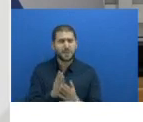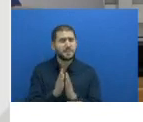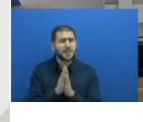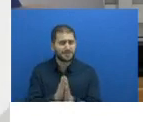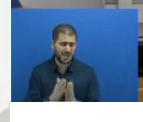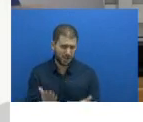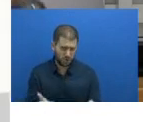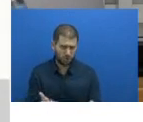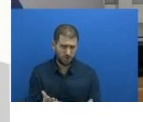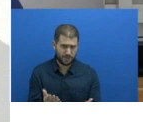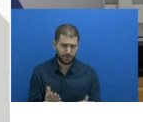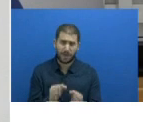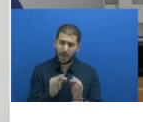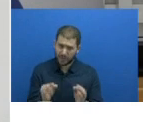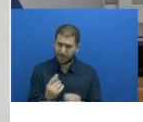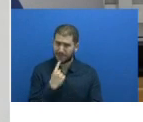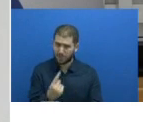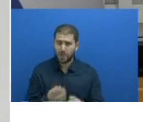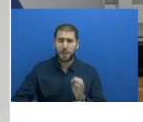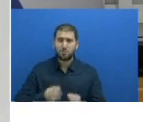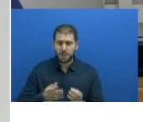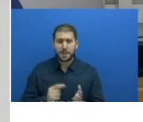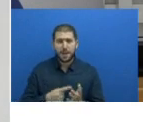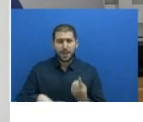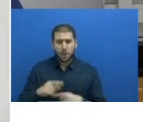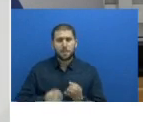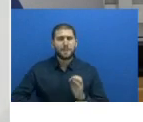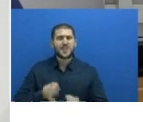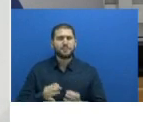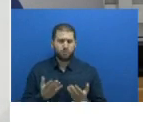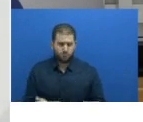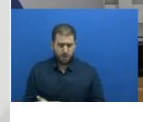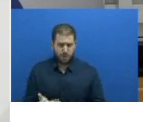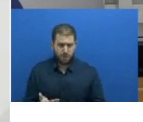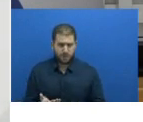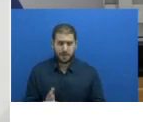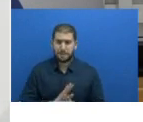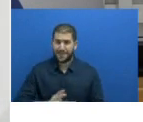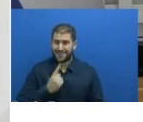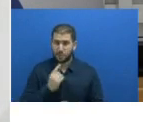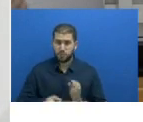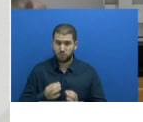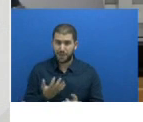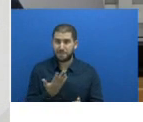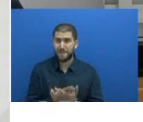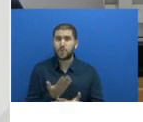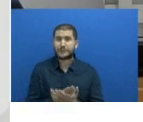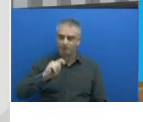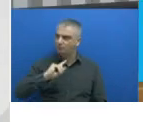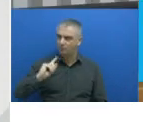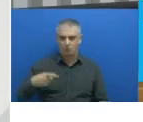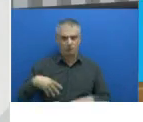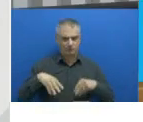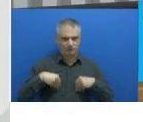היסוד עצמם. עכשיו, לזה נכניס את הצד השני שחוקי היסוד שלנו הם בעייתיים, בגלל שחוקי היסוד אמורים להיות מאוד